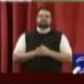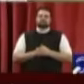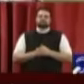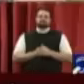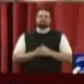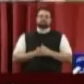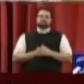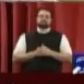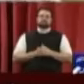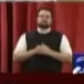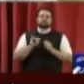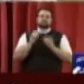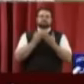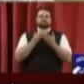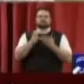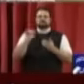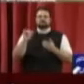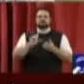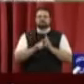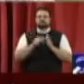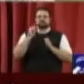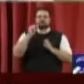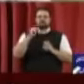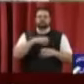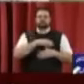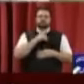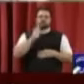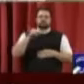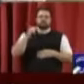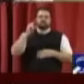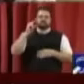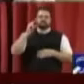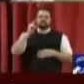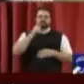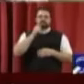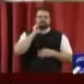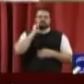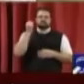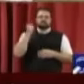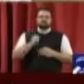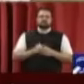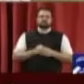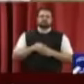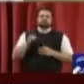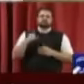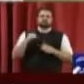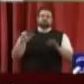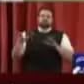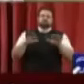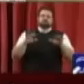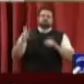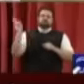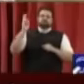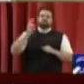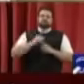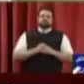Așa, și cartea domniei sale din vorbele de duh ale străbunilor și fluxurile de conștiință cuantică, tot roz.